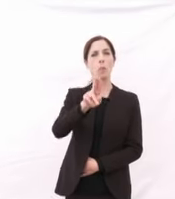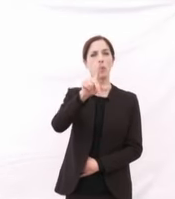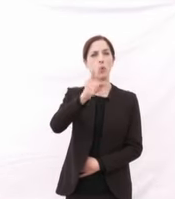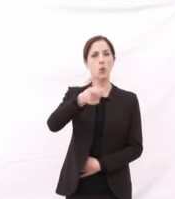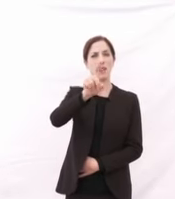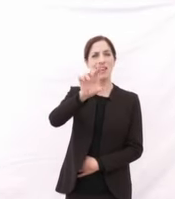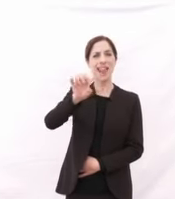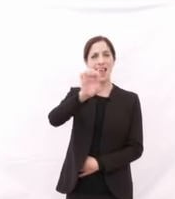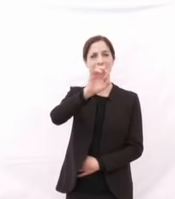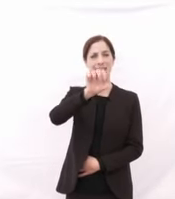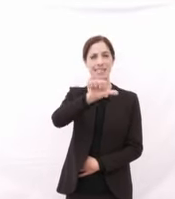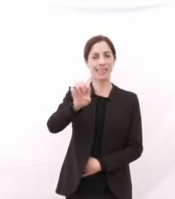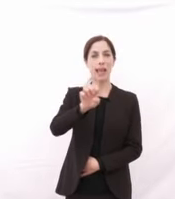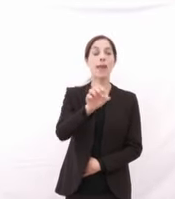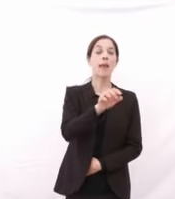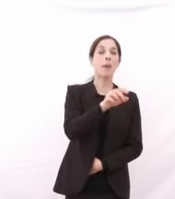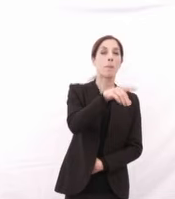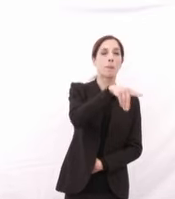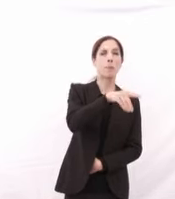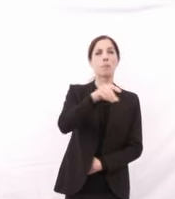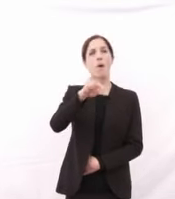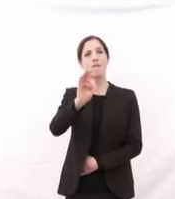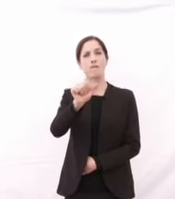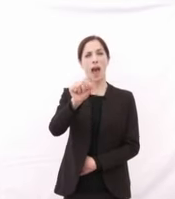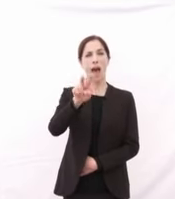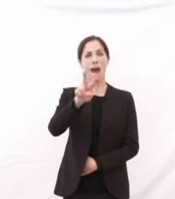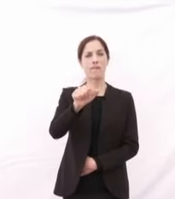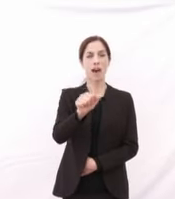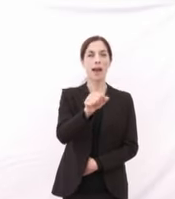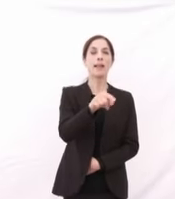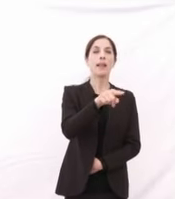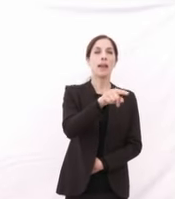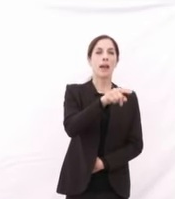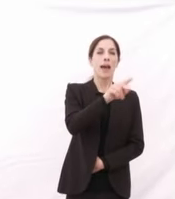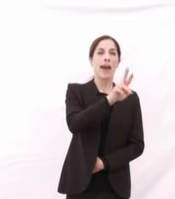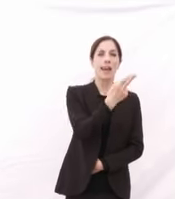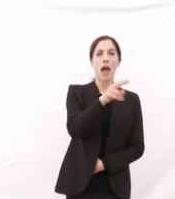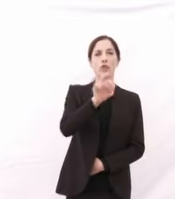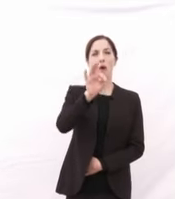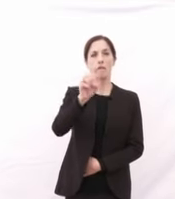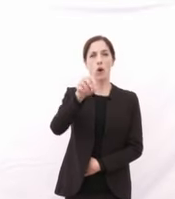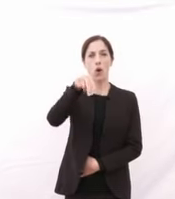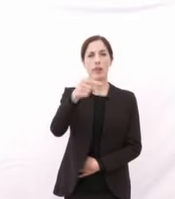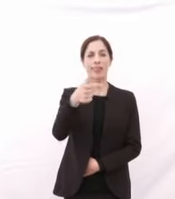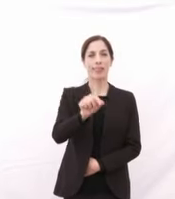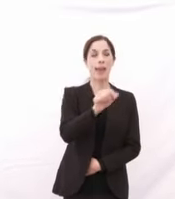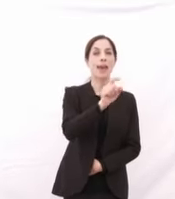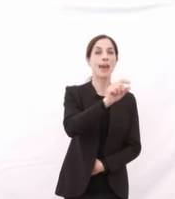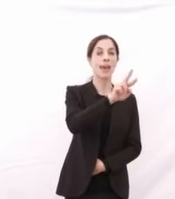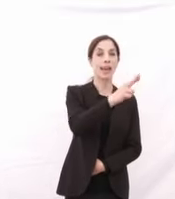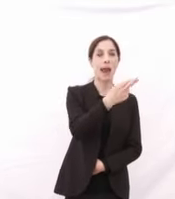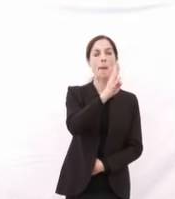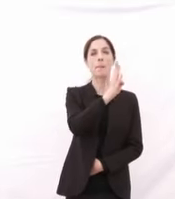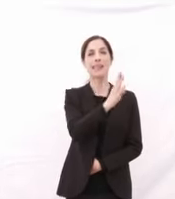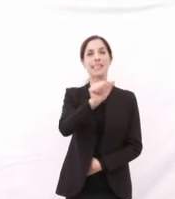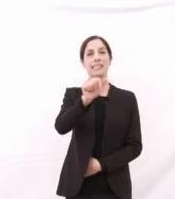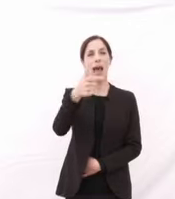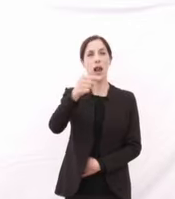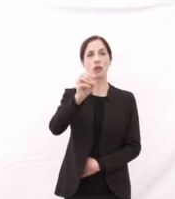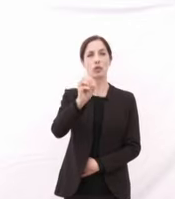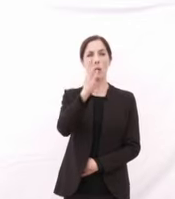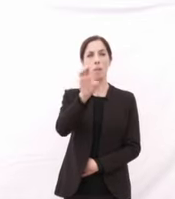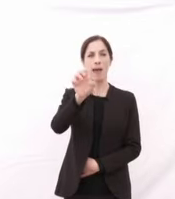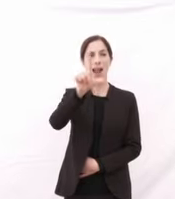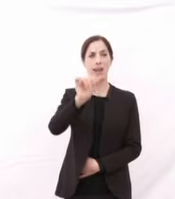Fava, Renato Fonte, Crescenzo Castillo, Giovan Battista Altobelli, Lucia